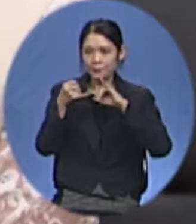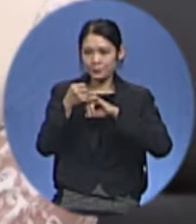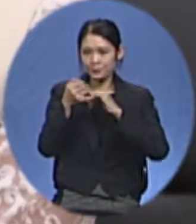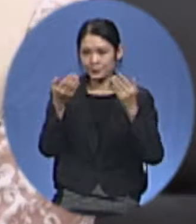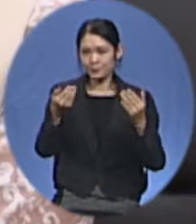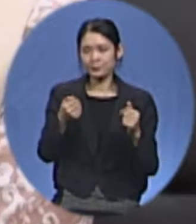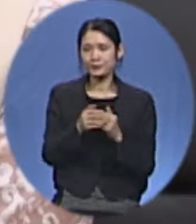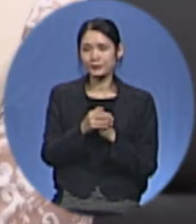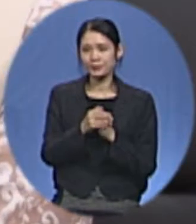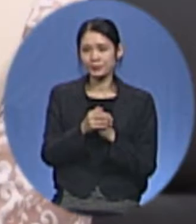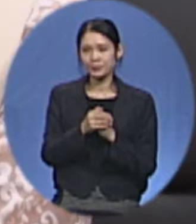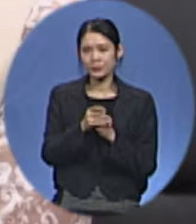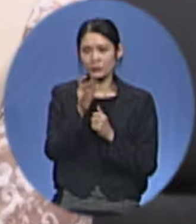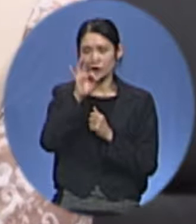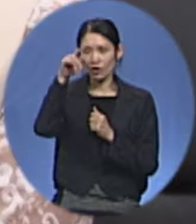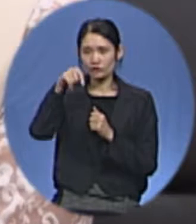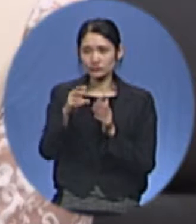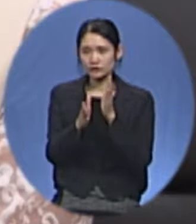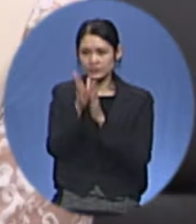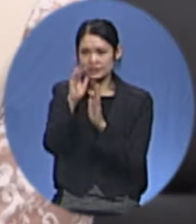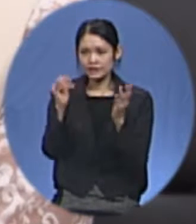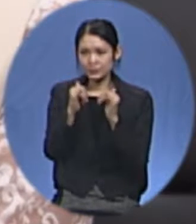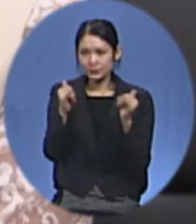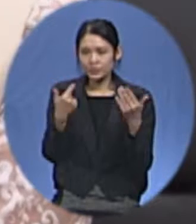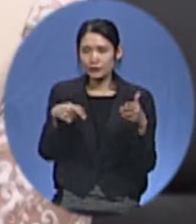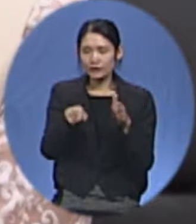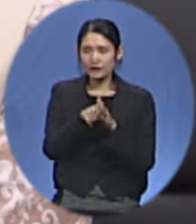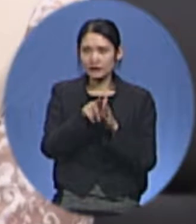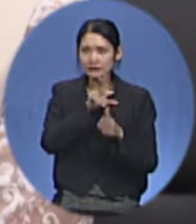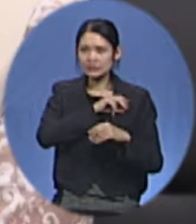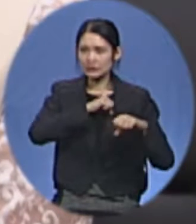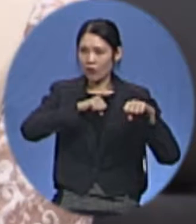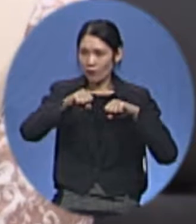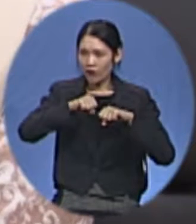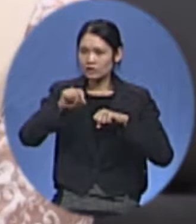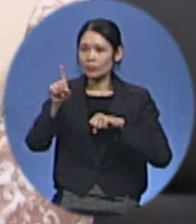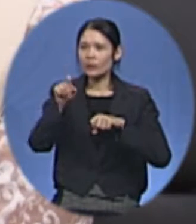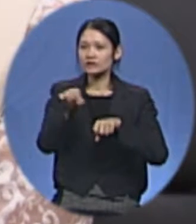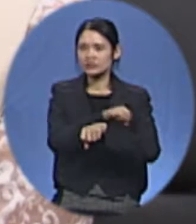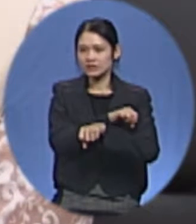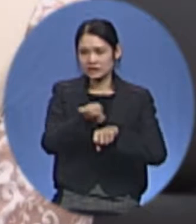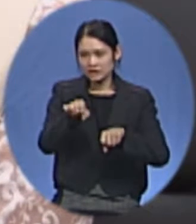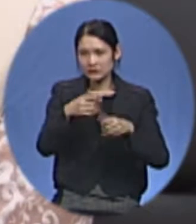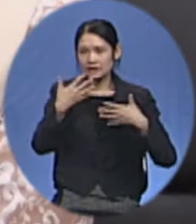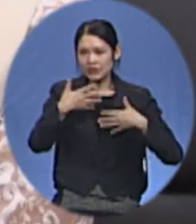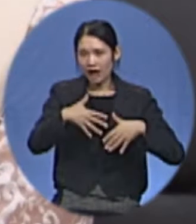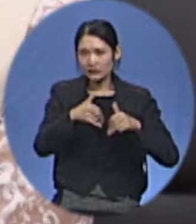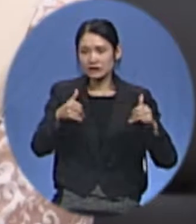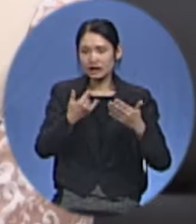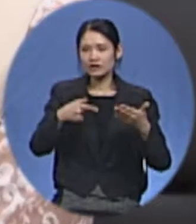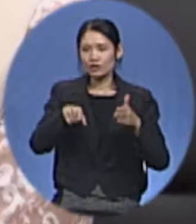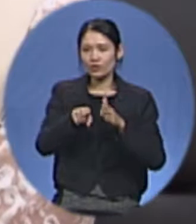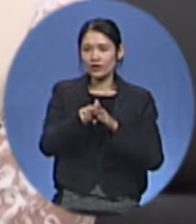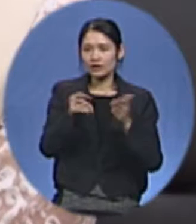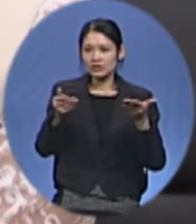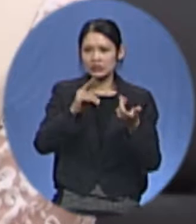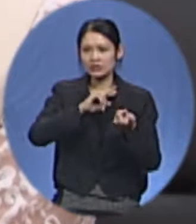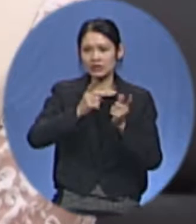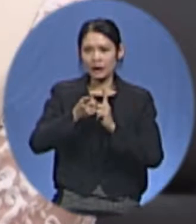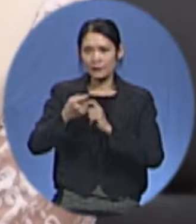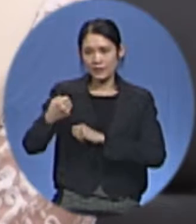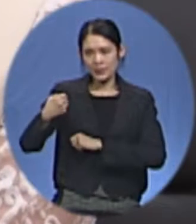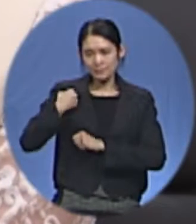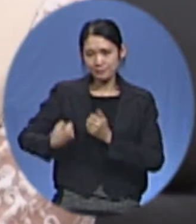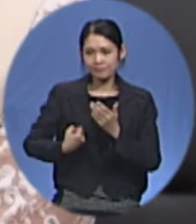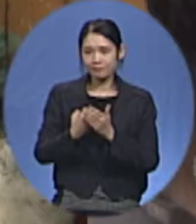것입니다. 여수 시민을 위한 의정활동, 특히 약자를 대변하는 일에 열정을